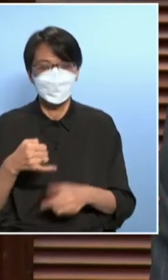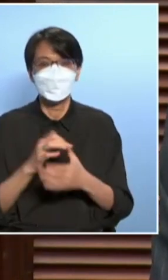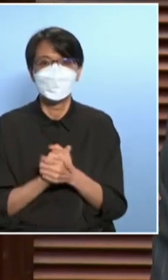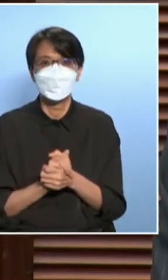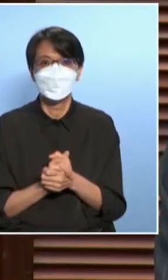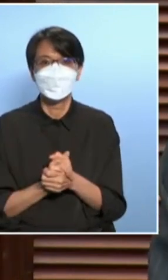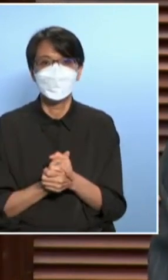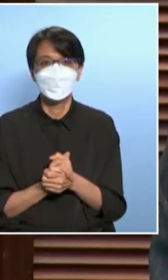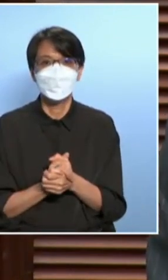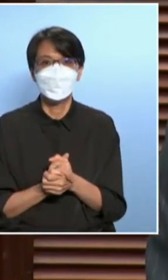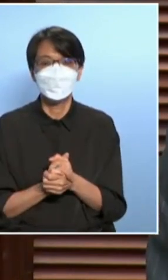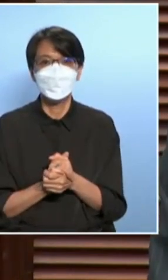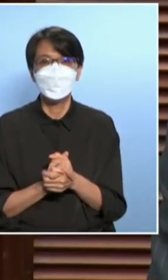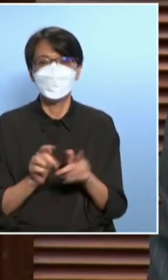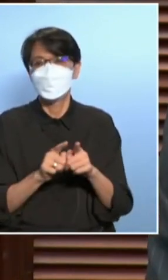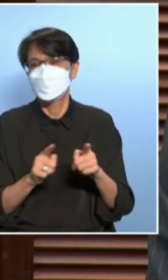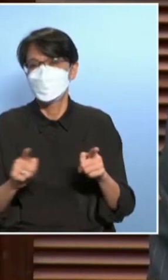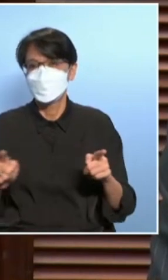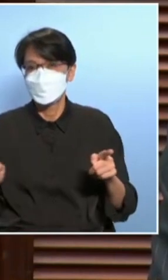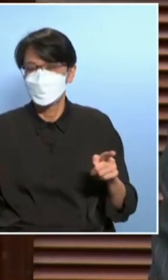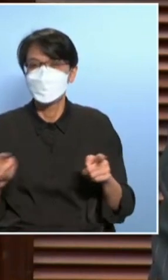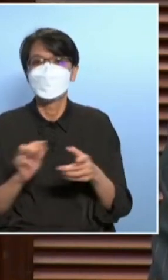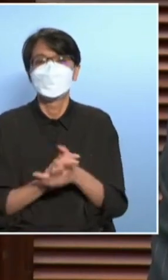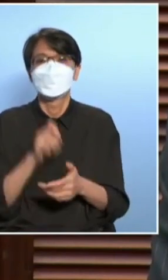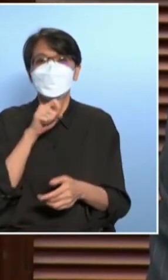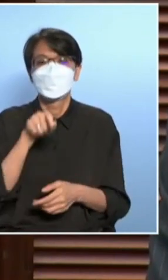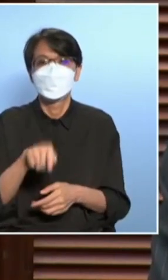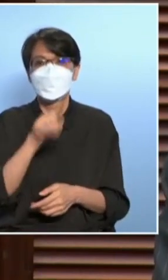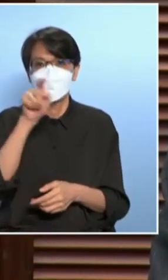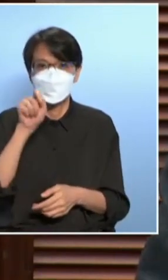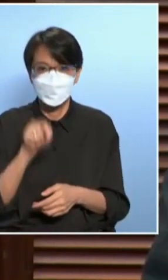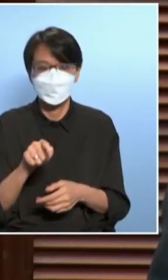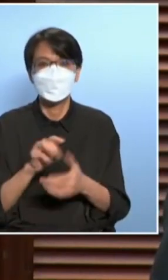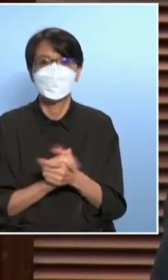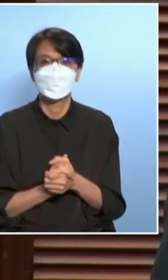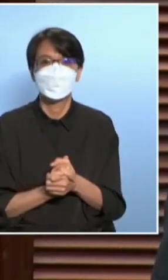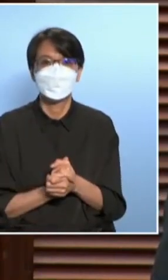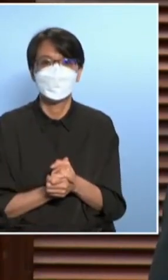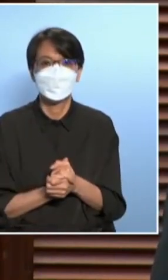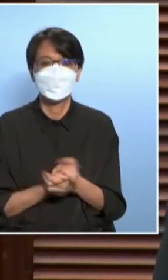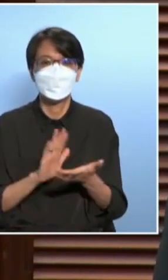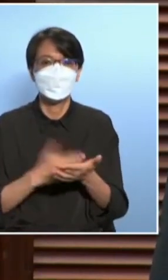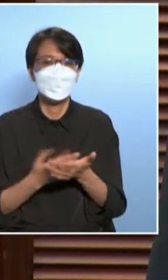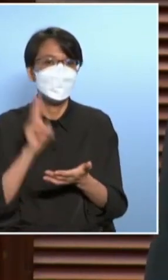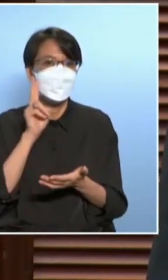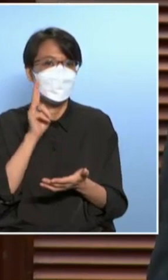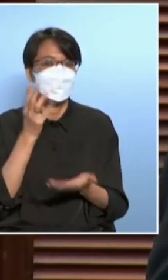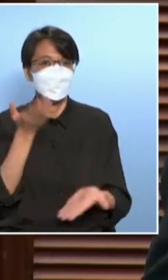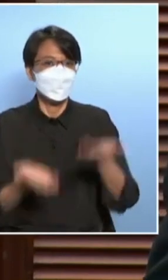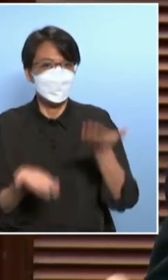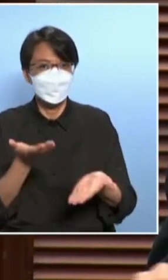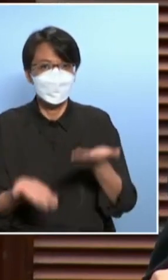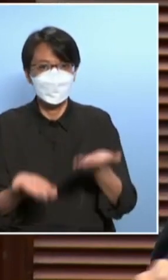個長期嘅，可能係結構上嘅問題，我哋要總體去面對噶啦。咁但係如果我哋比對一下